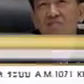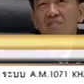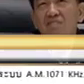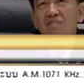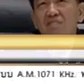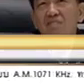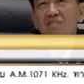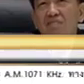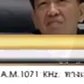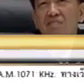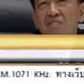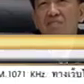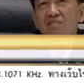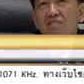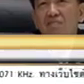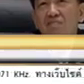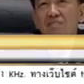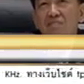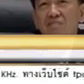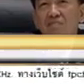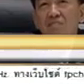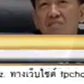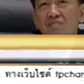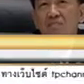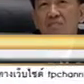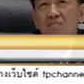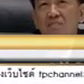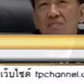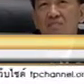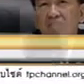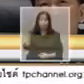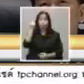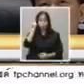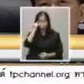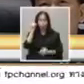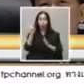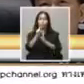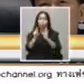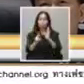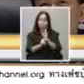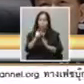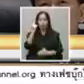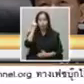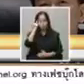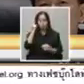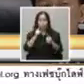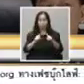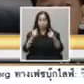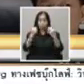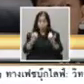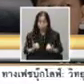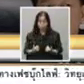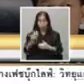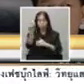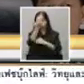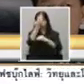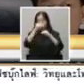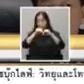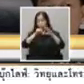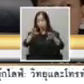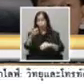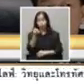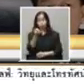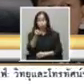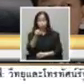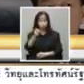ผมรู้ว่าท่านสมาชิกทั้งหลายรู้ข้อกฎหมายแล้วนะฮะแต่ว่าการอภิปรายวันนี้มันถ่ายทอดสดไปทั่วประเทศเพราะฉะนั้น